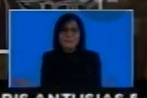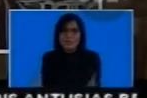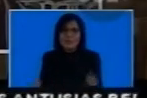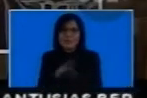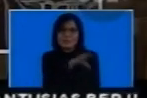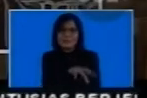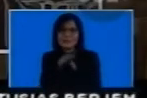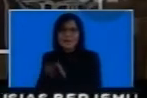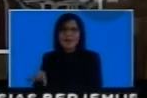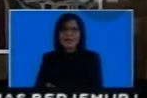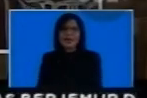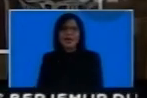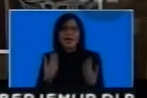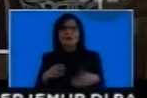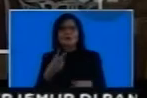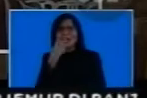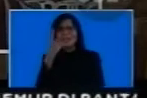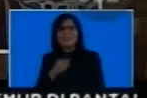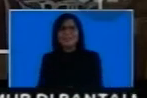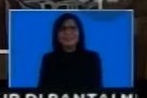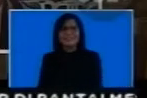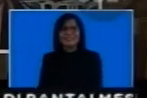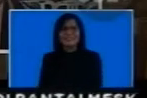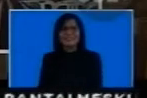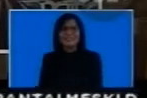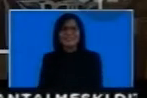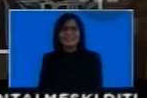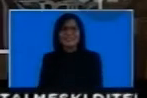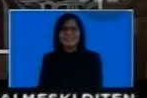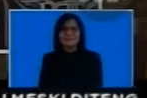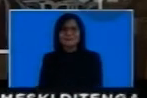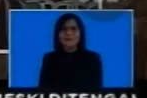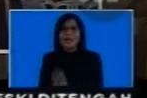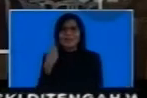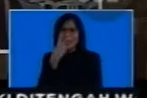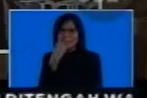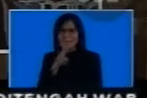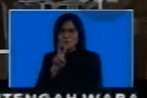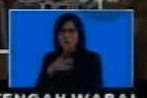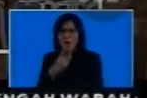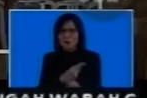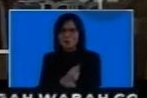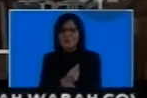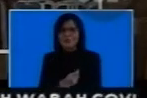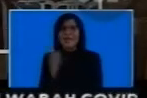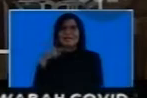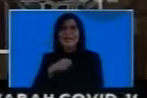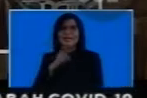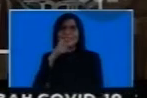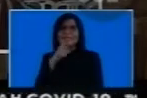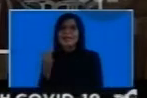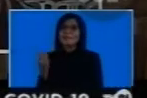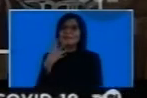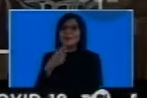guru-guru penggerak di masing-masing daerah. Udah kelihatan, saya tidak harus melakukan suatu assessment untuk mengetahui Ibu Maria sama Ibu Santi ini udah